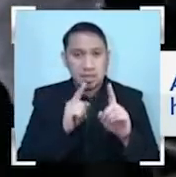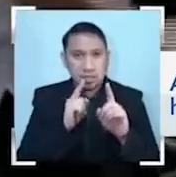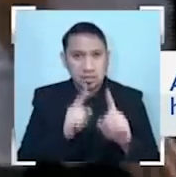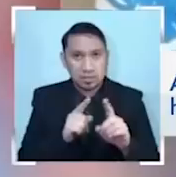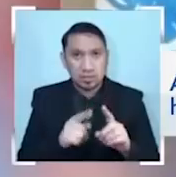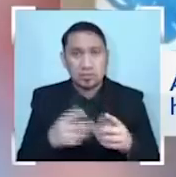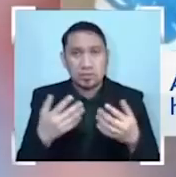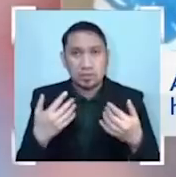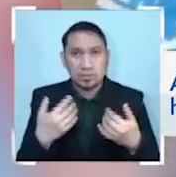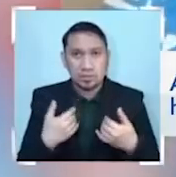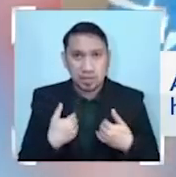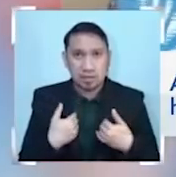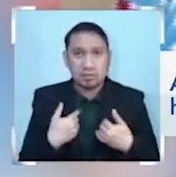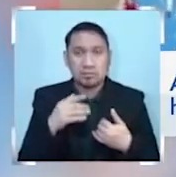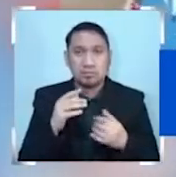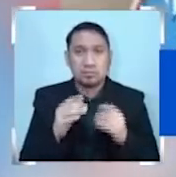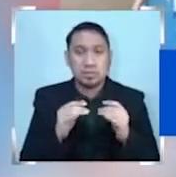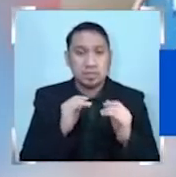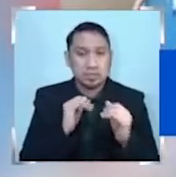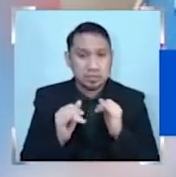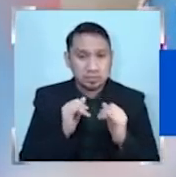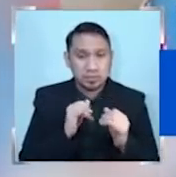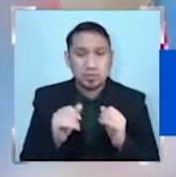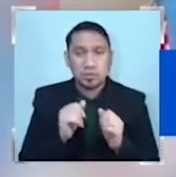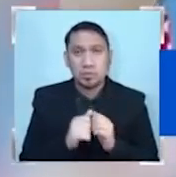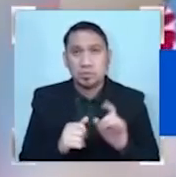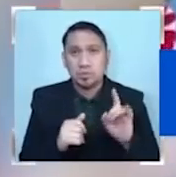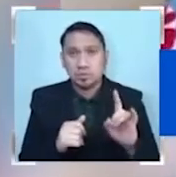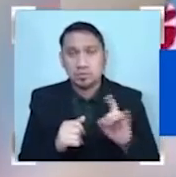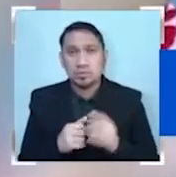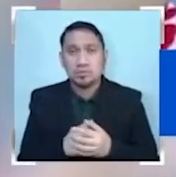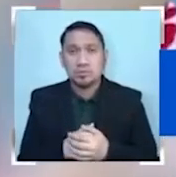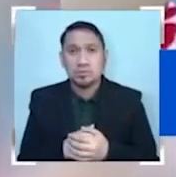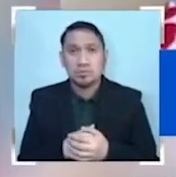ng media. Husgahan na natin ito. Ito ba'y seryoso kandidato o